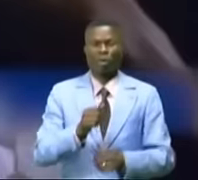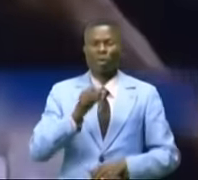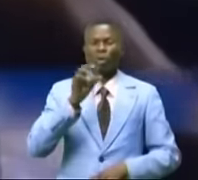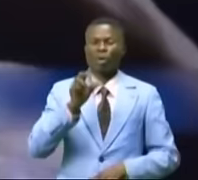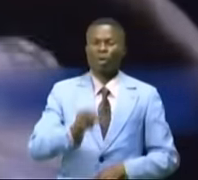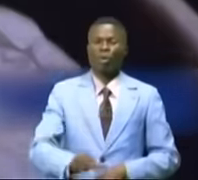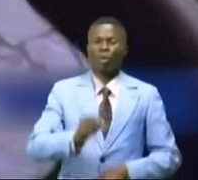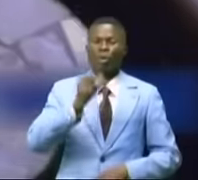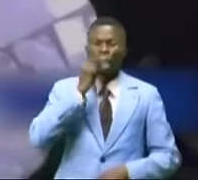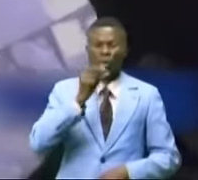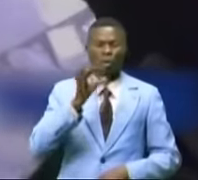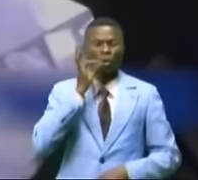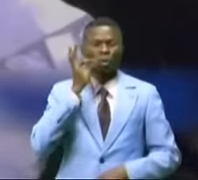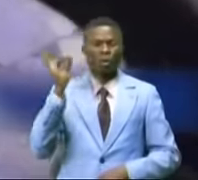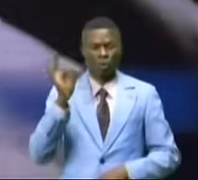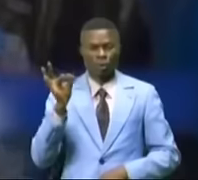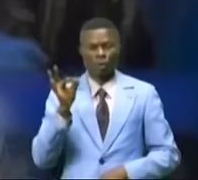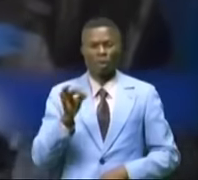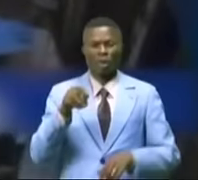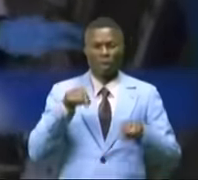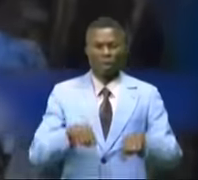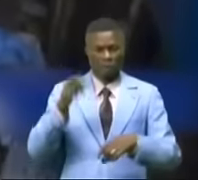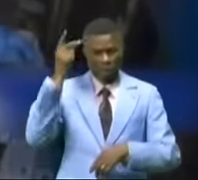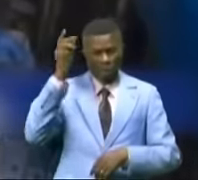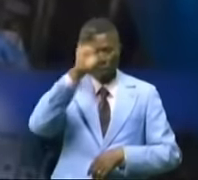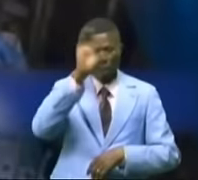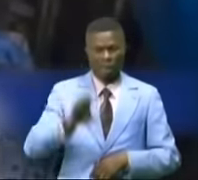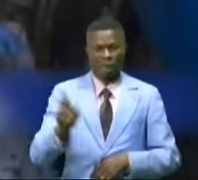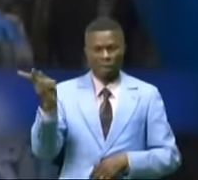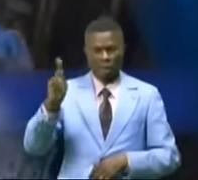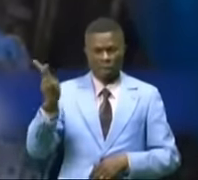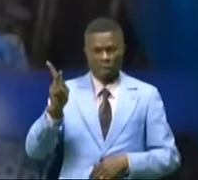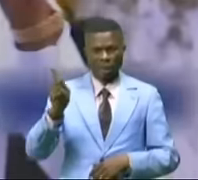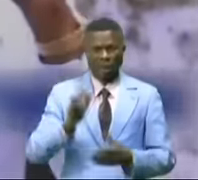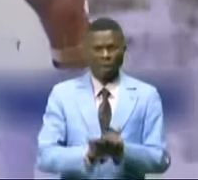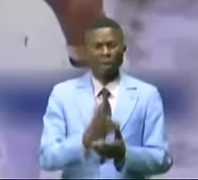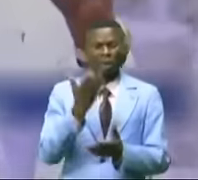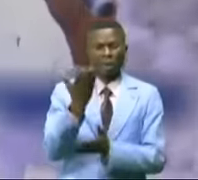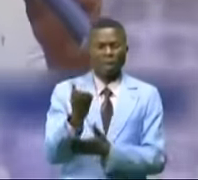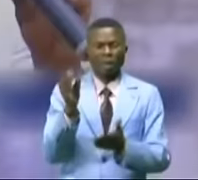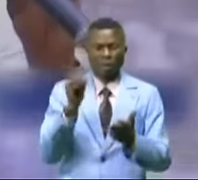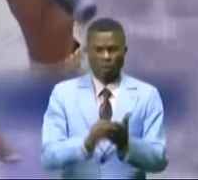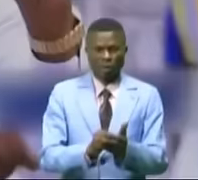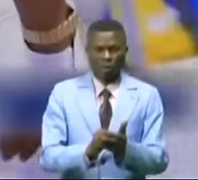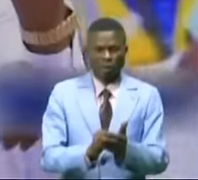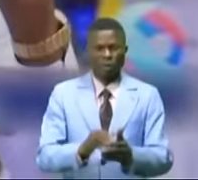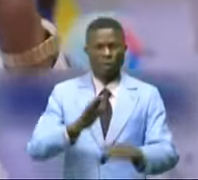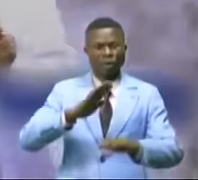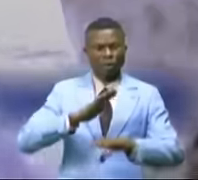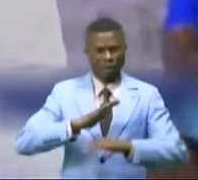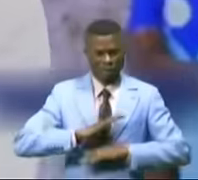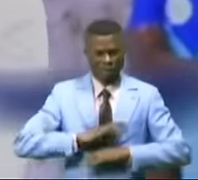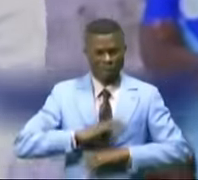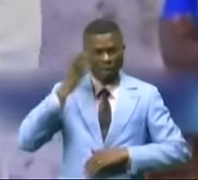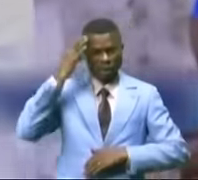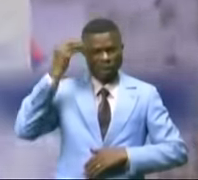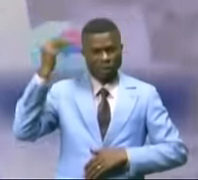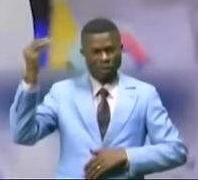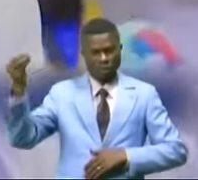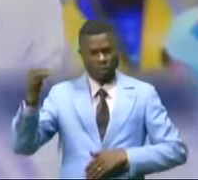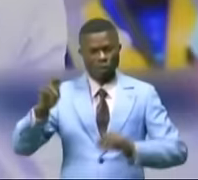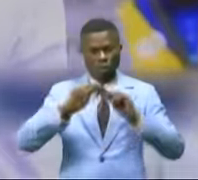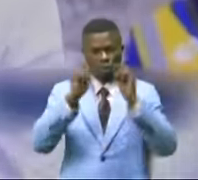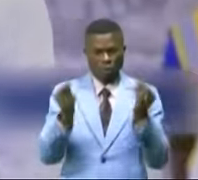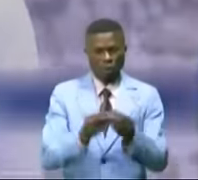lancée à Kinshasa, précisément dans la commune de Kalamu. Elle suscite en même temps satisfaction et espoir parmi